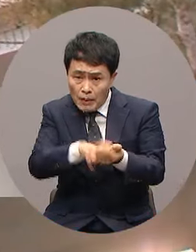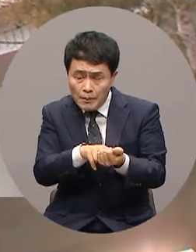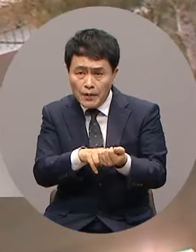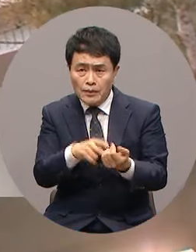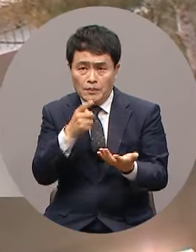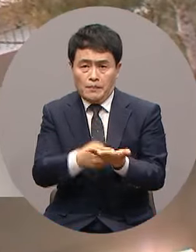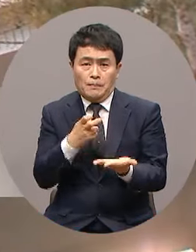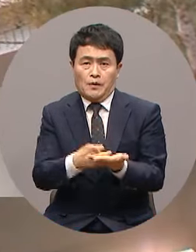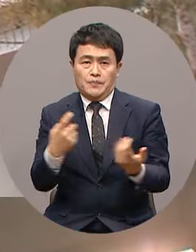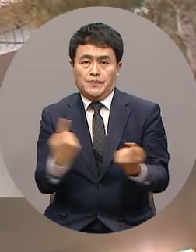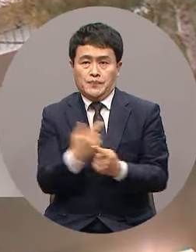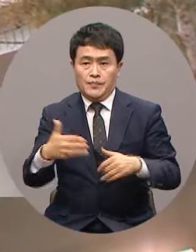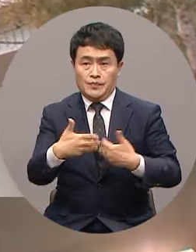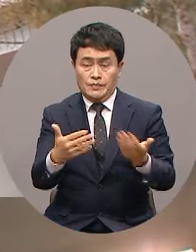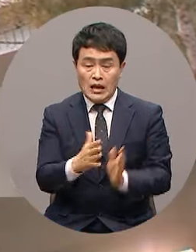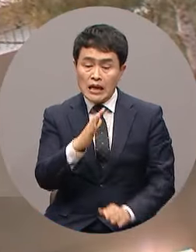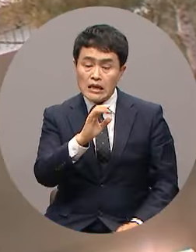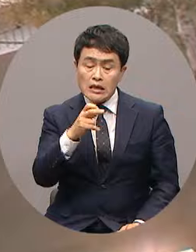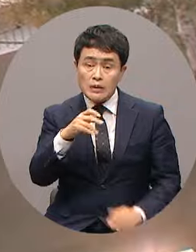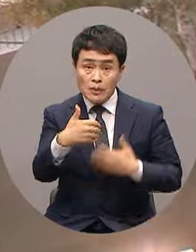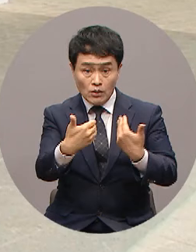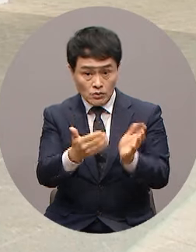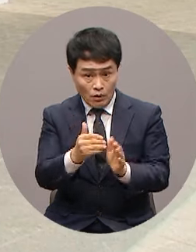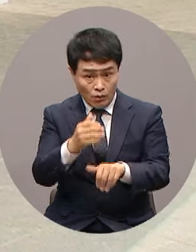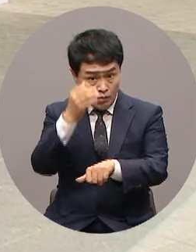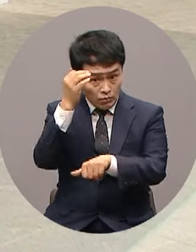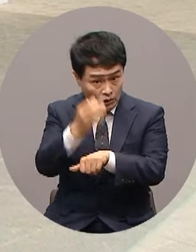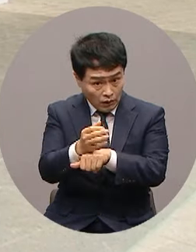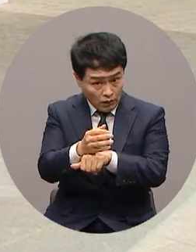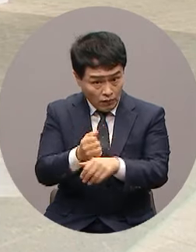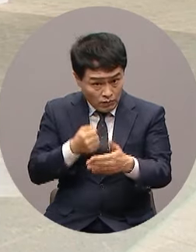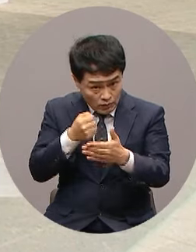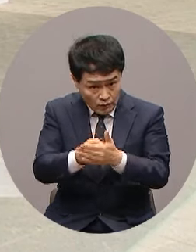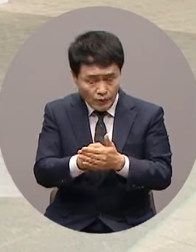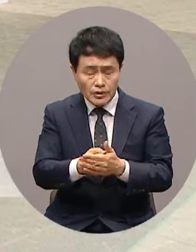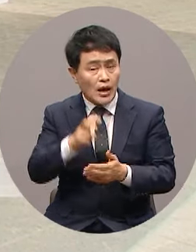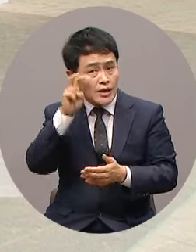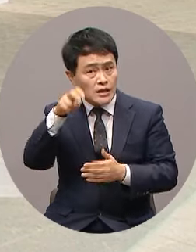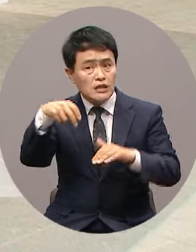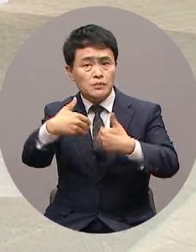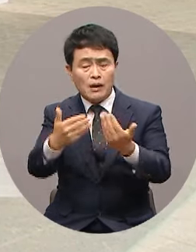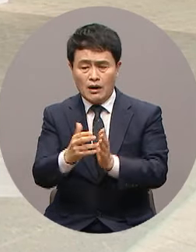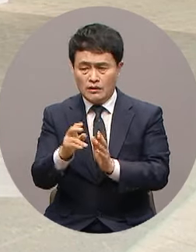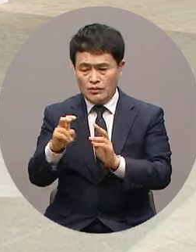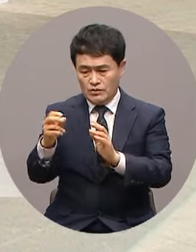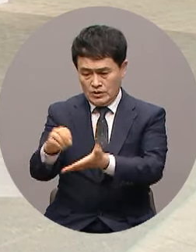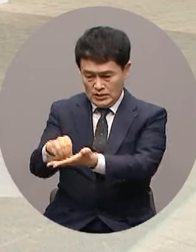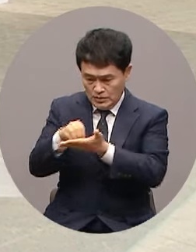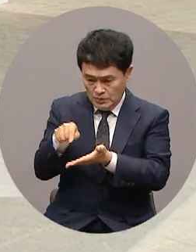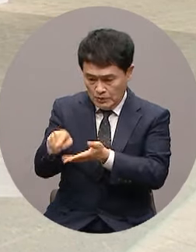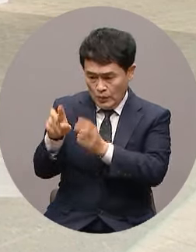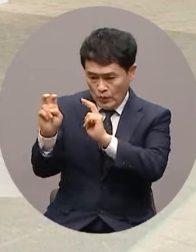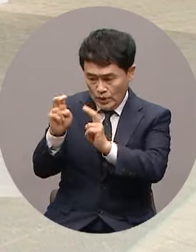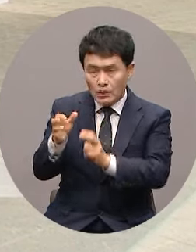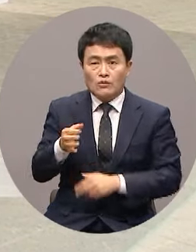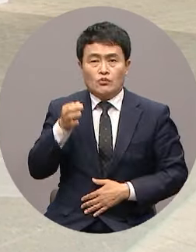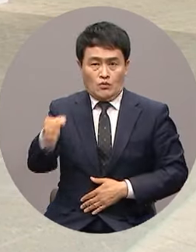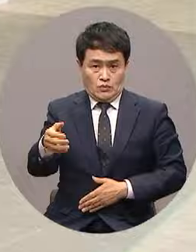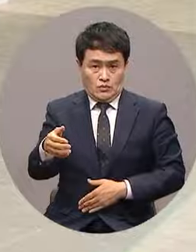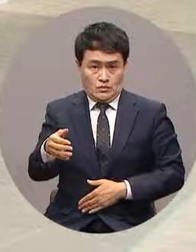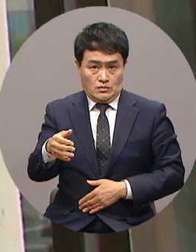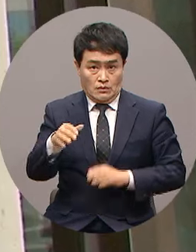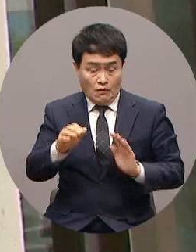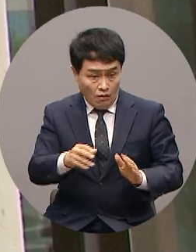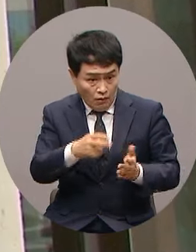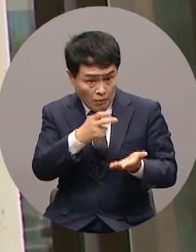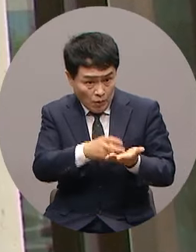이커머스 사업자가 소비자가 구매를 확정하면 20일 이내에 판매 대금을 입점 사업자에게 지급해야 한다는 겁니다. 법 적용 대상은